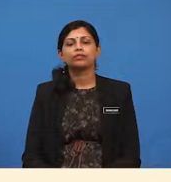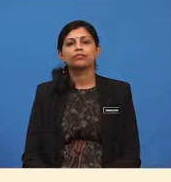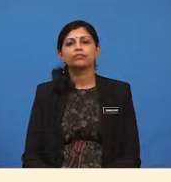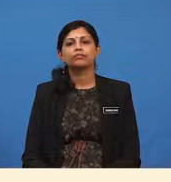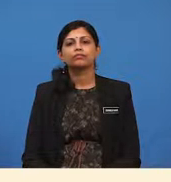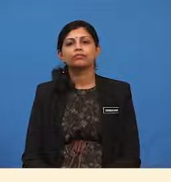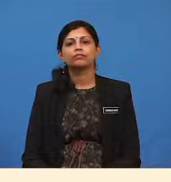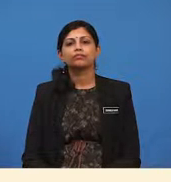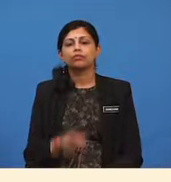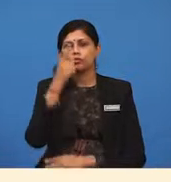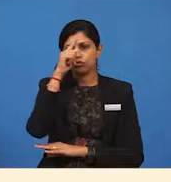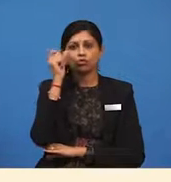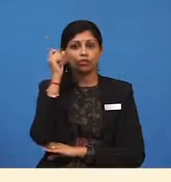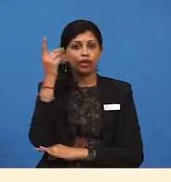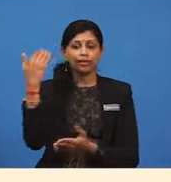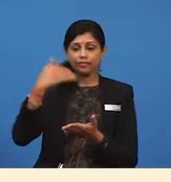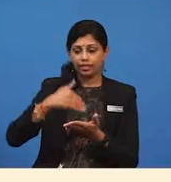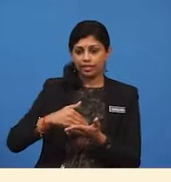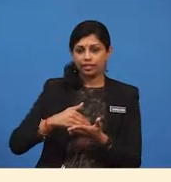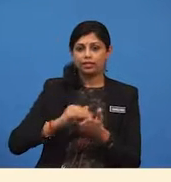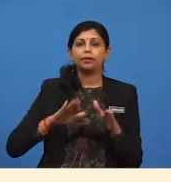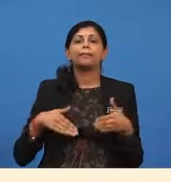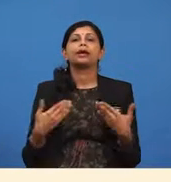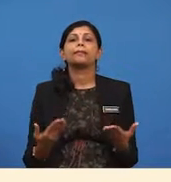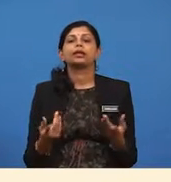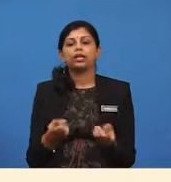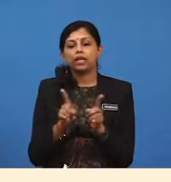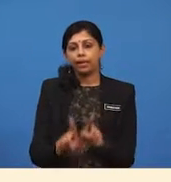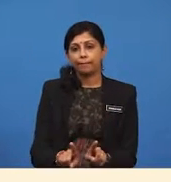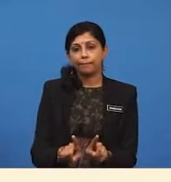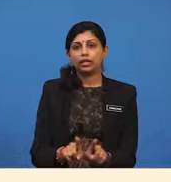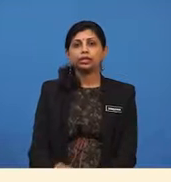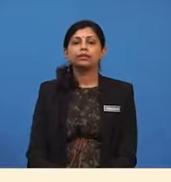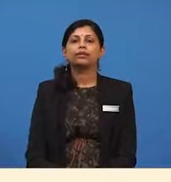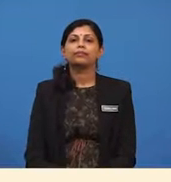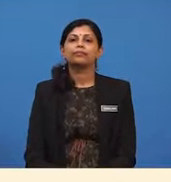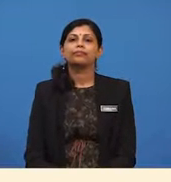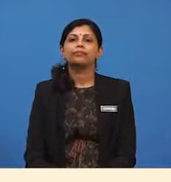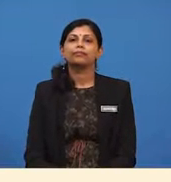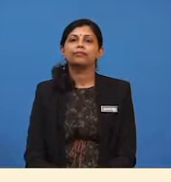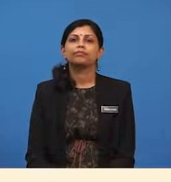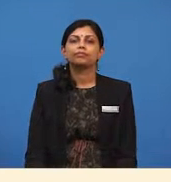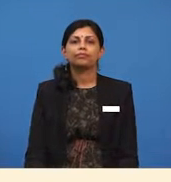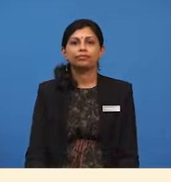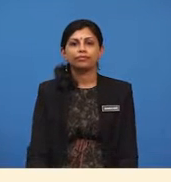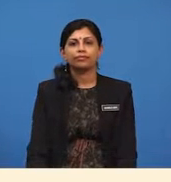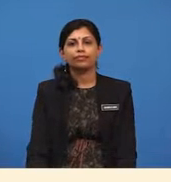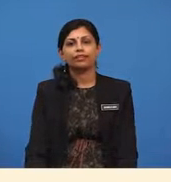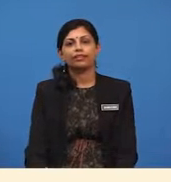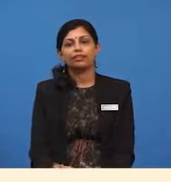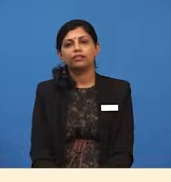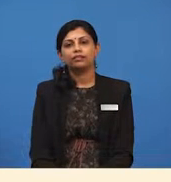Untuk memahami lebih lanjut bagaimana arus aruhan terhasil melalui gerakan relatif antara konduktor dengan